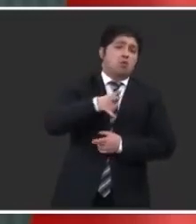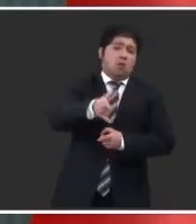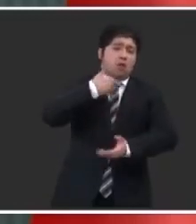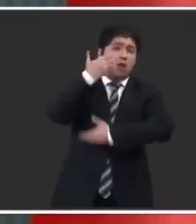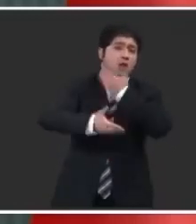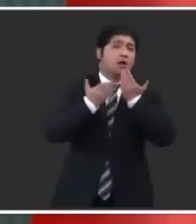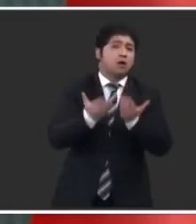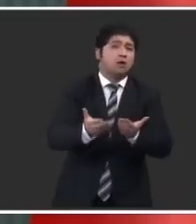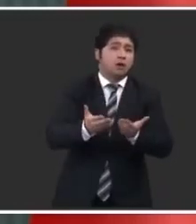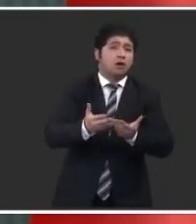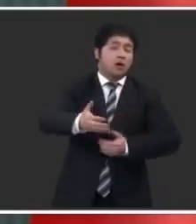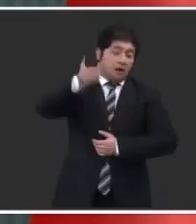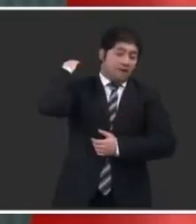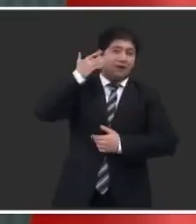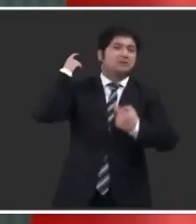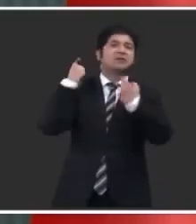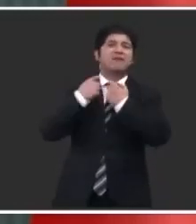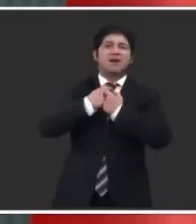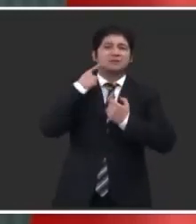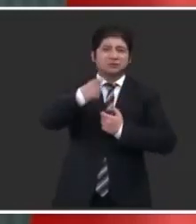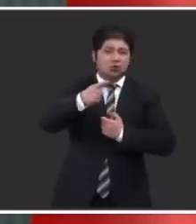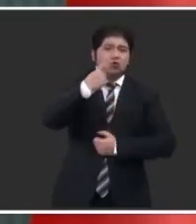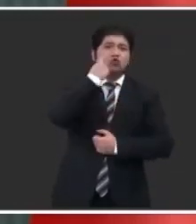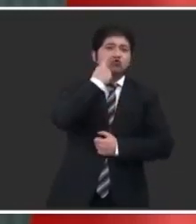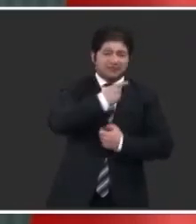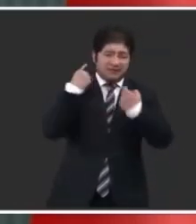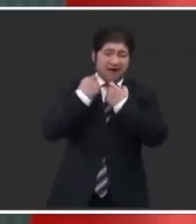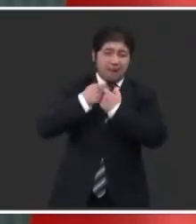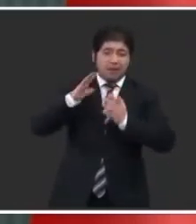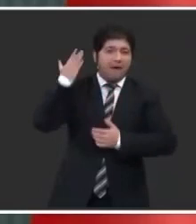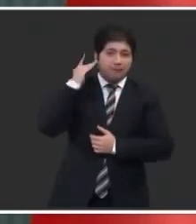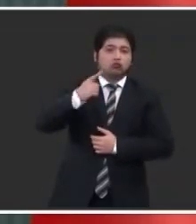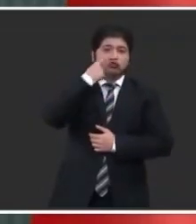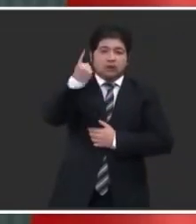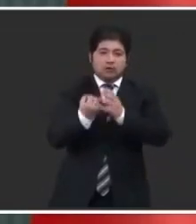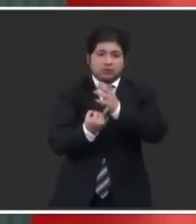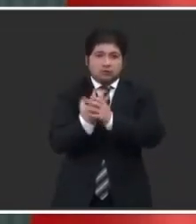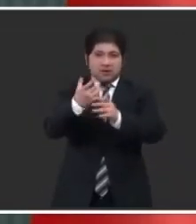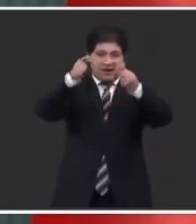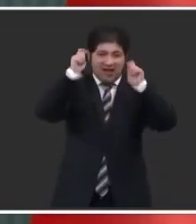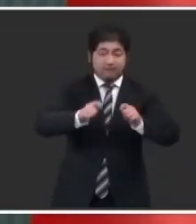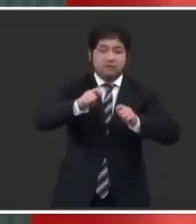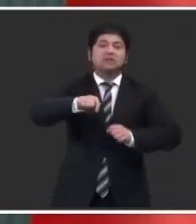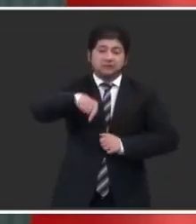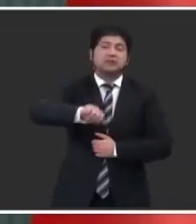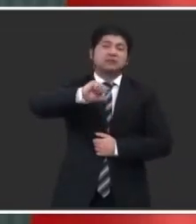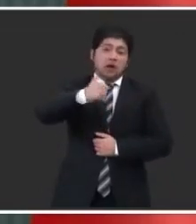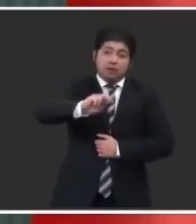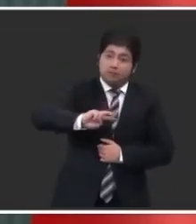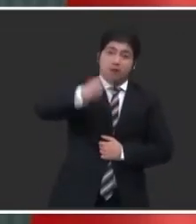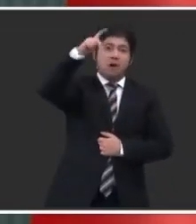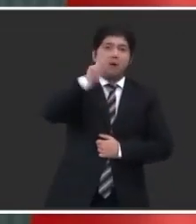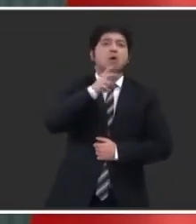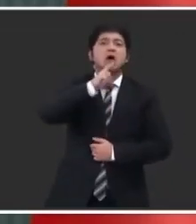milli mücadelenin ardından Cumhuriyetle taçlandırdığımız devletimizi daha ileriye taşımak için bu